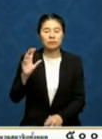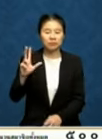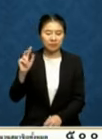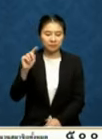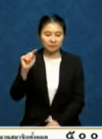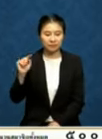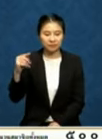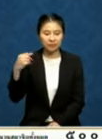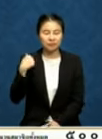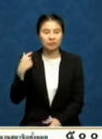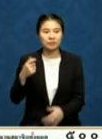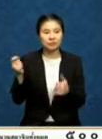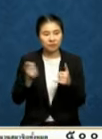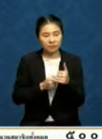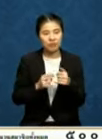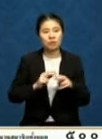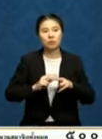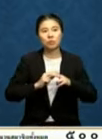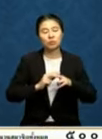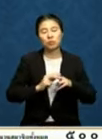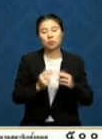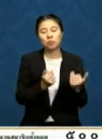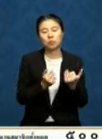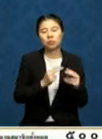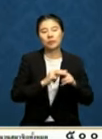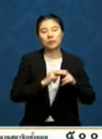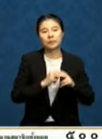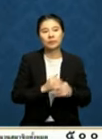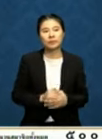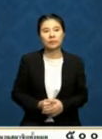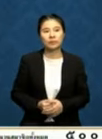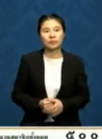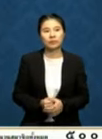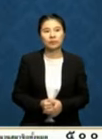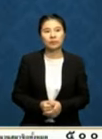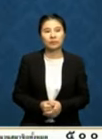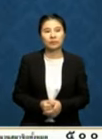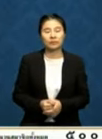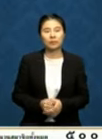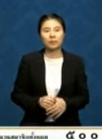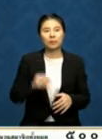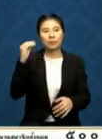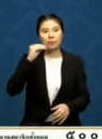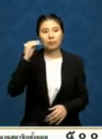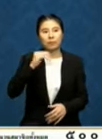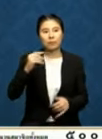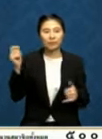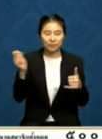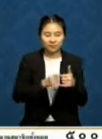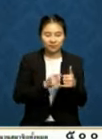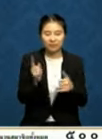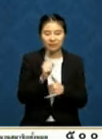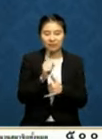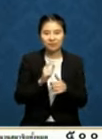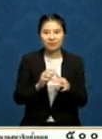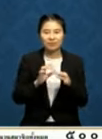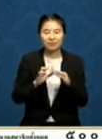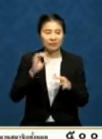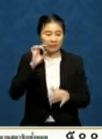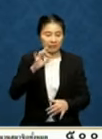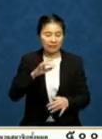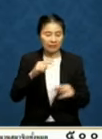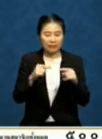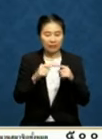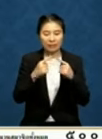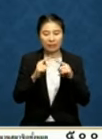านั้นครับที่เลือกตีลูกของตนเองดังนั้นครับท่านประธานผมจะเป็นต้องย้ำว่าทุกครั้งที่เราตีลูกเราไม่เพียงแต่กำลังทำร้ายลูกของเรา